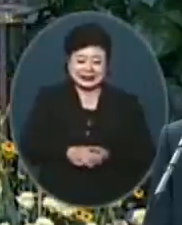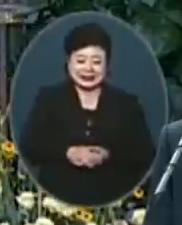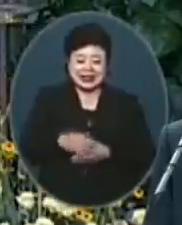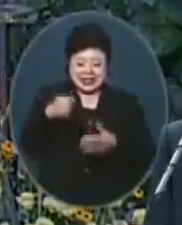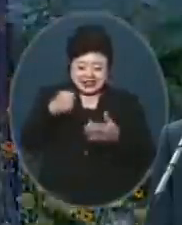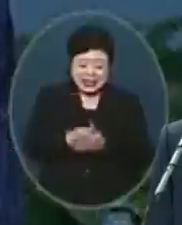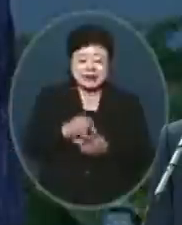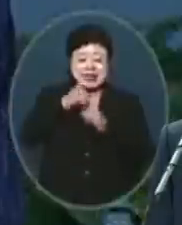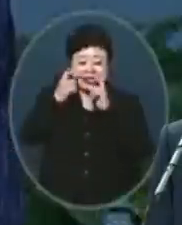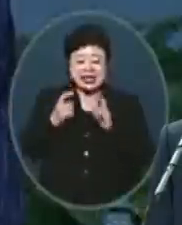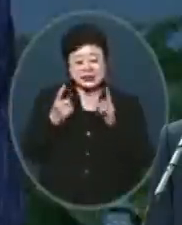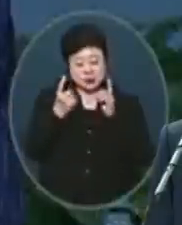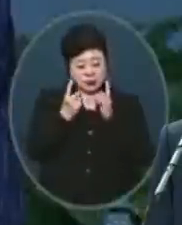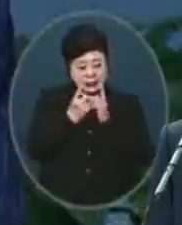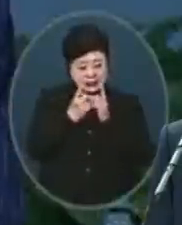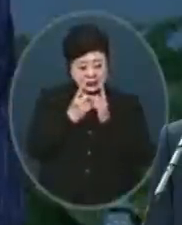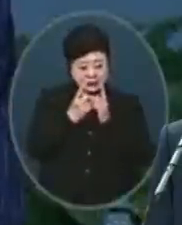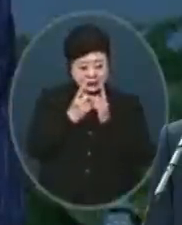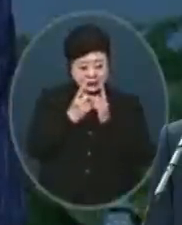담대하게 개인적으로 만나서